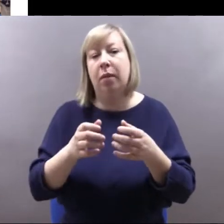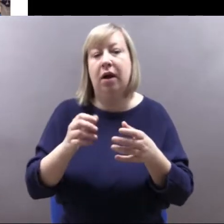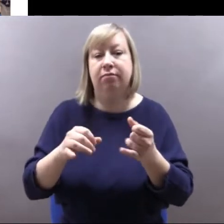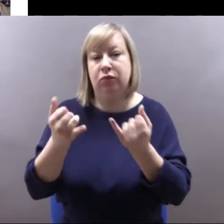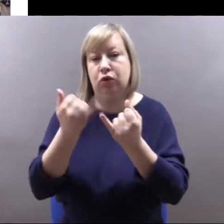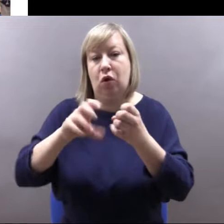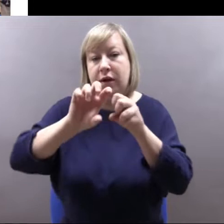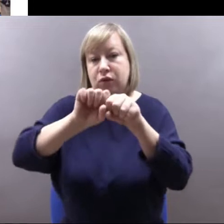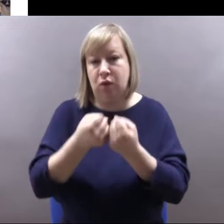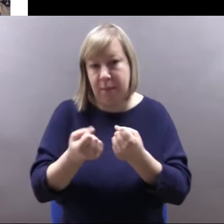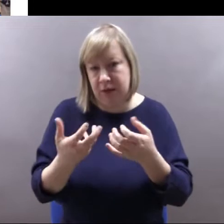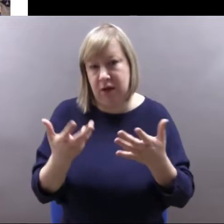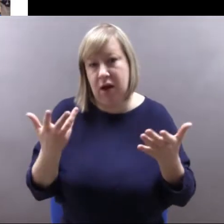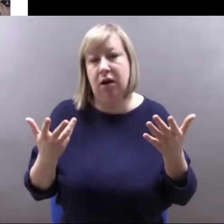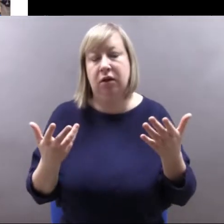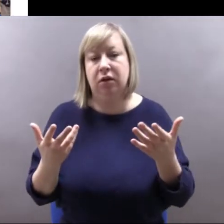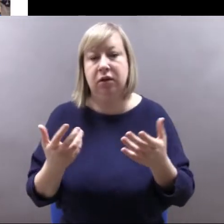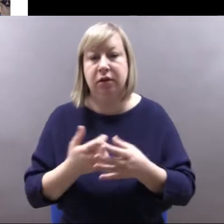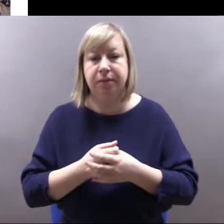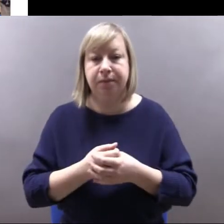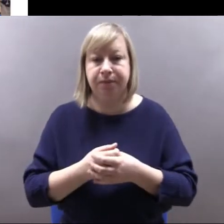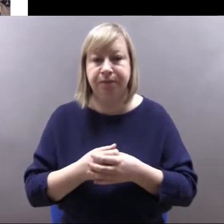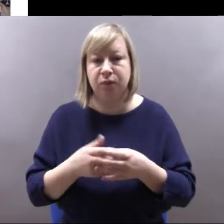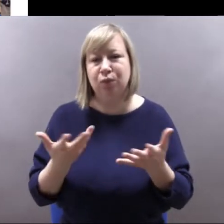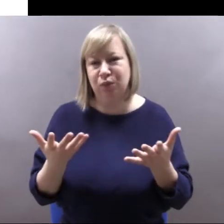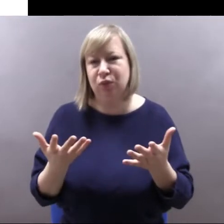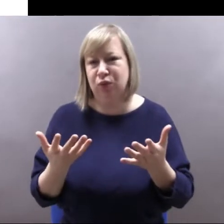Trzecia sprawa, i tutaj też poproszę o kolejny slajd,